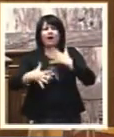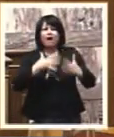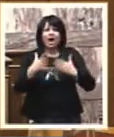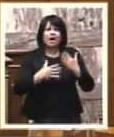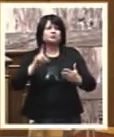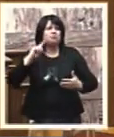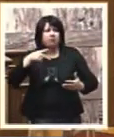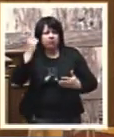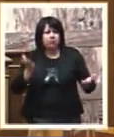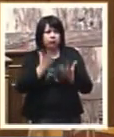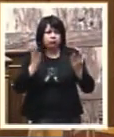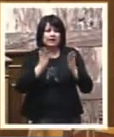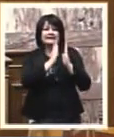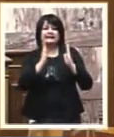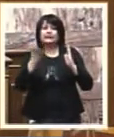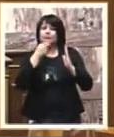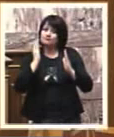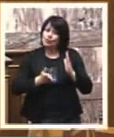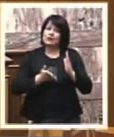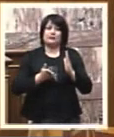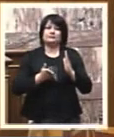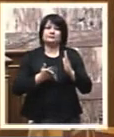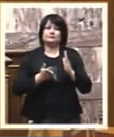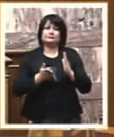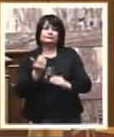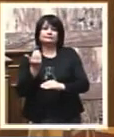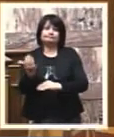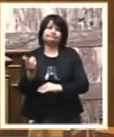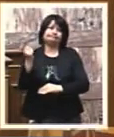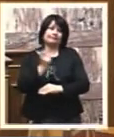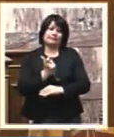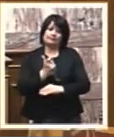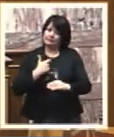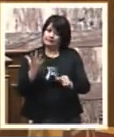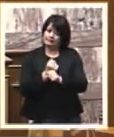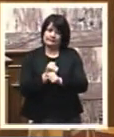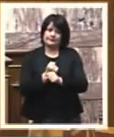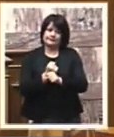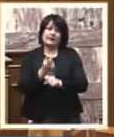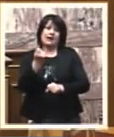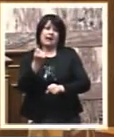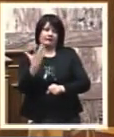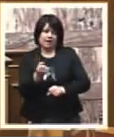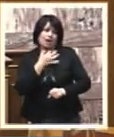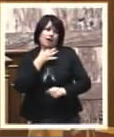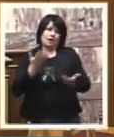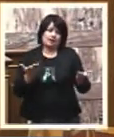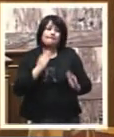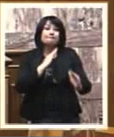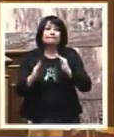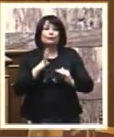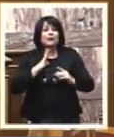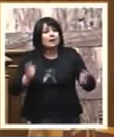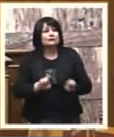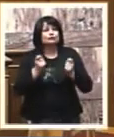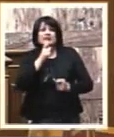ανομία, να εξασφαλίσουμε και την αναγκαία χρηματοδότηση της χώρας μας. Να προστατεύσουμε εν τέλει τους πολίτες,